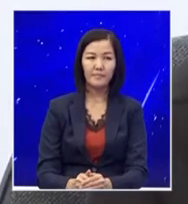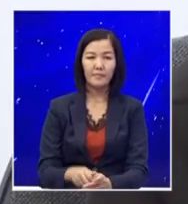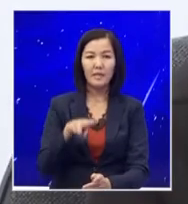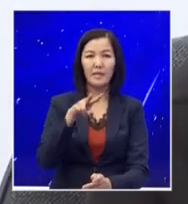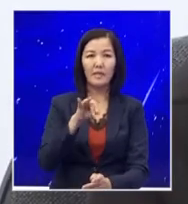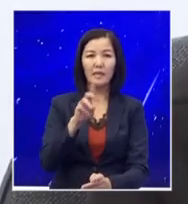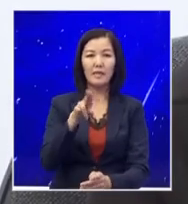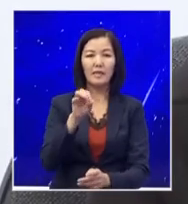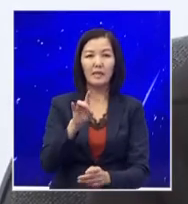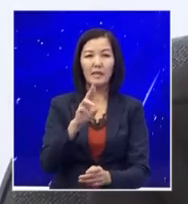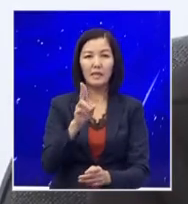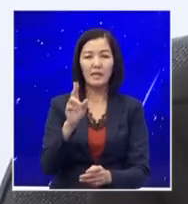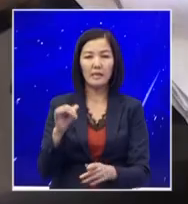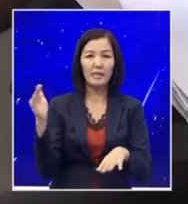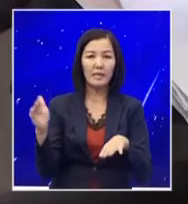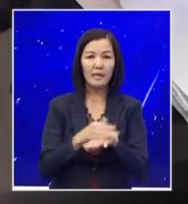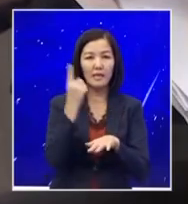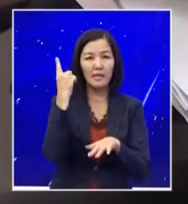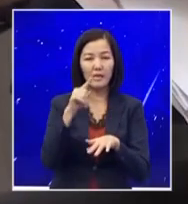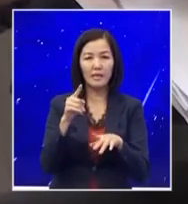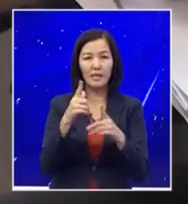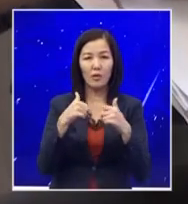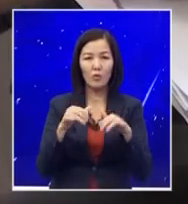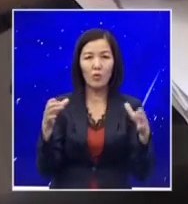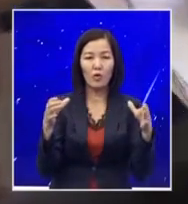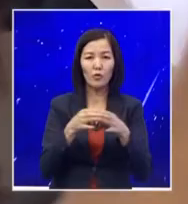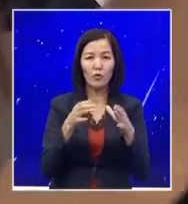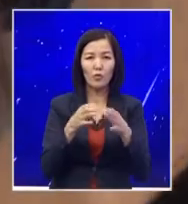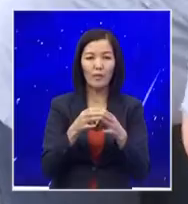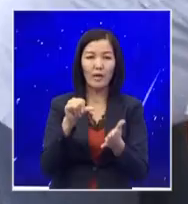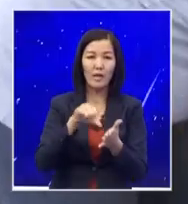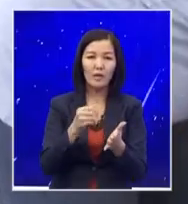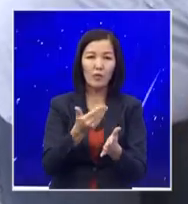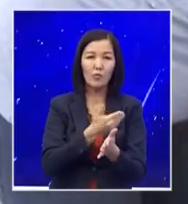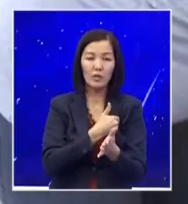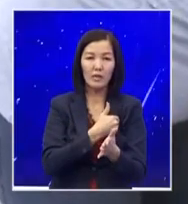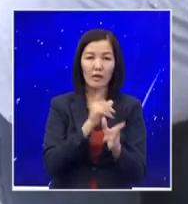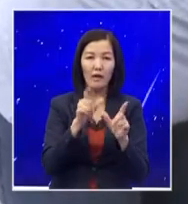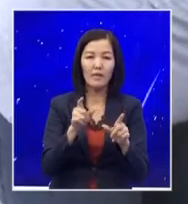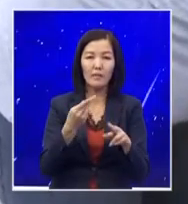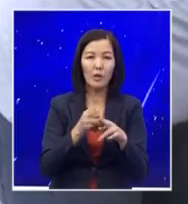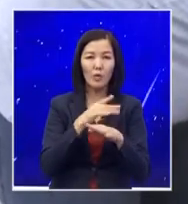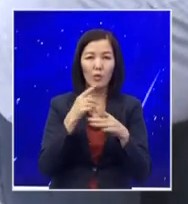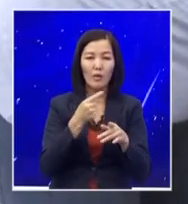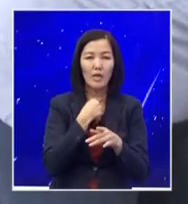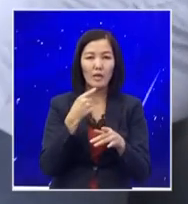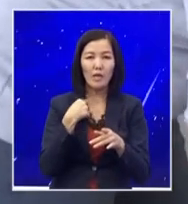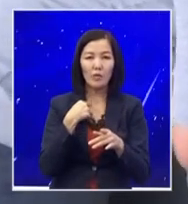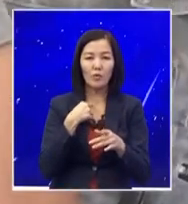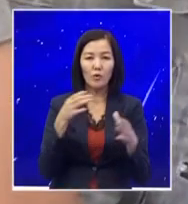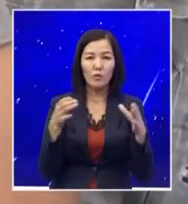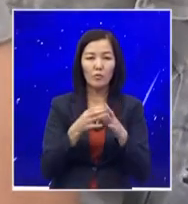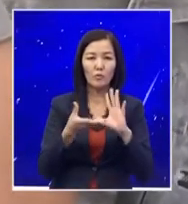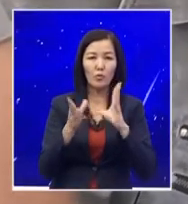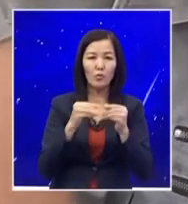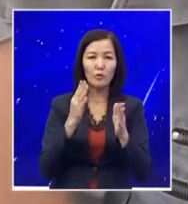Лидер кейзет егі идеядан құрылған топ. Тиісінше қатарларына қосылғысы келетін еріктілер көп. Бүгінде тек Талдықорғанда мүшесінің